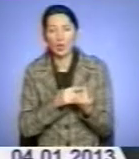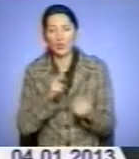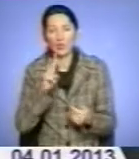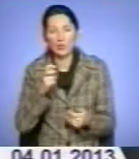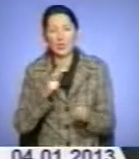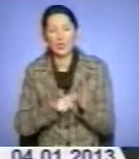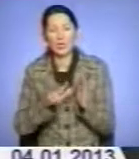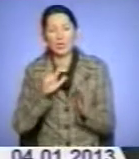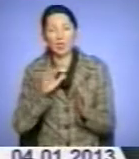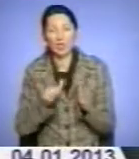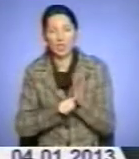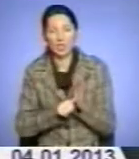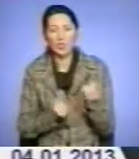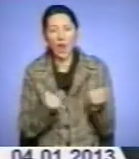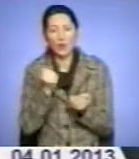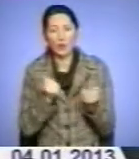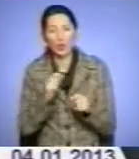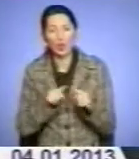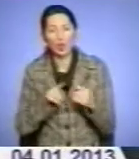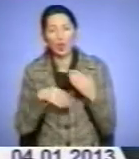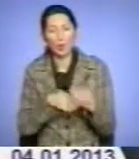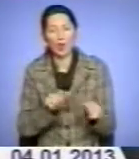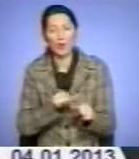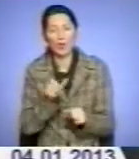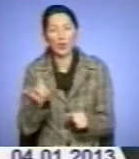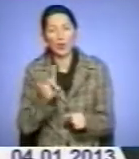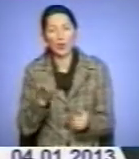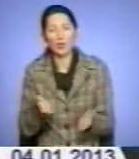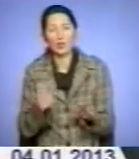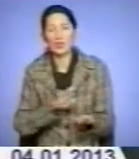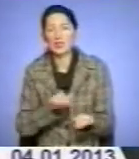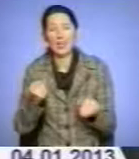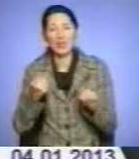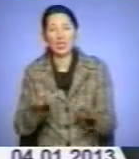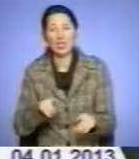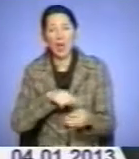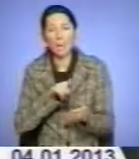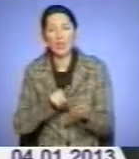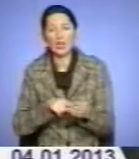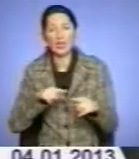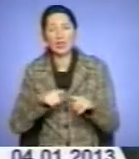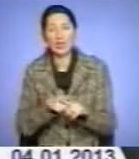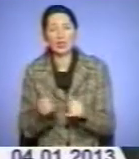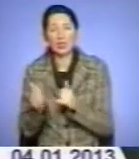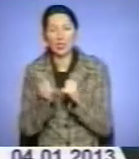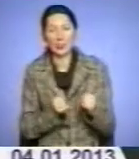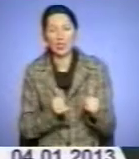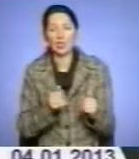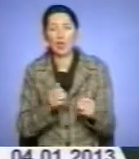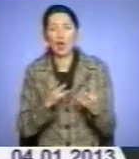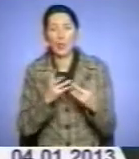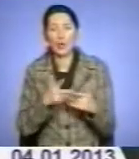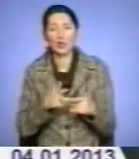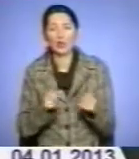допомоги. Але в окремих регіонах залишаються невирішеними питання технічного забезпечення оперативно-диспетчерських